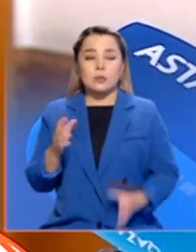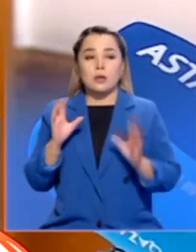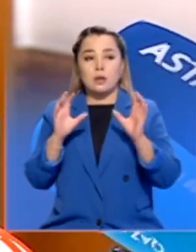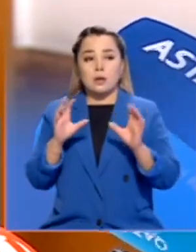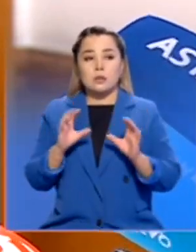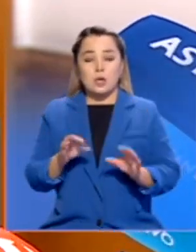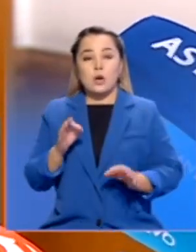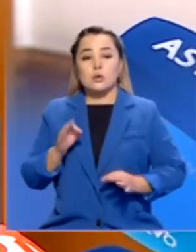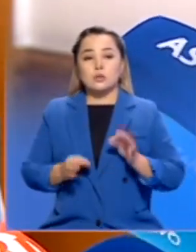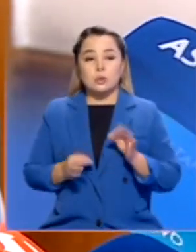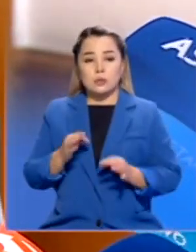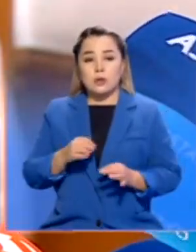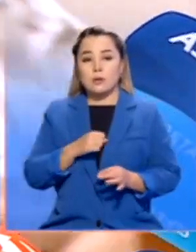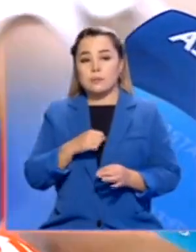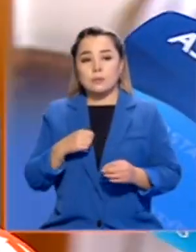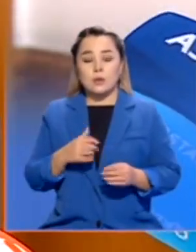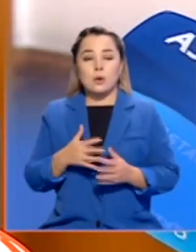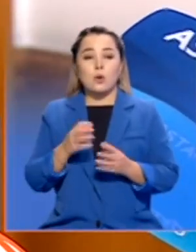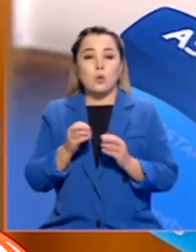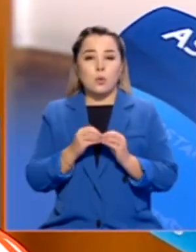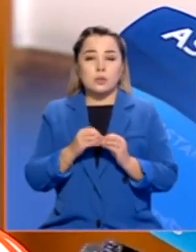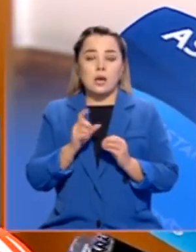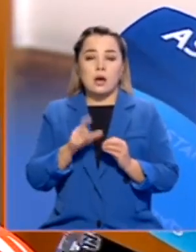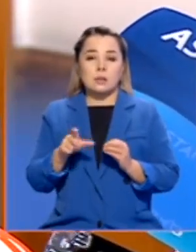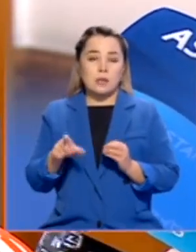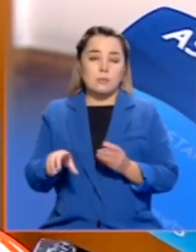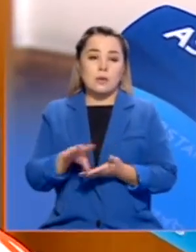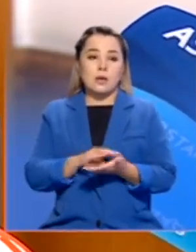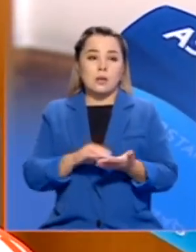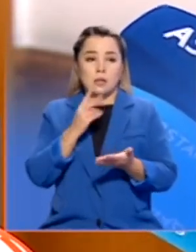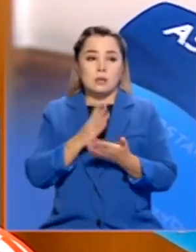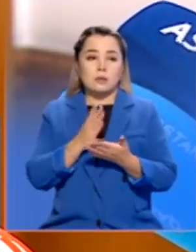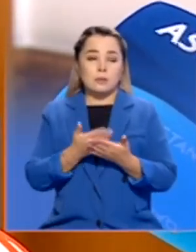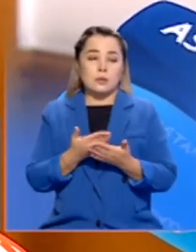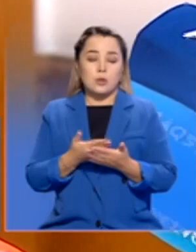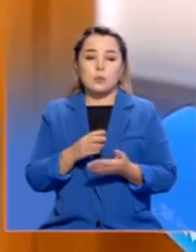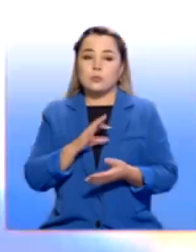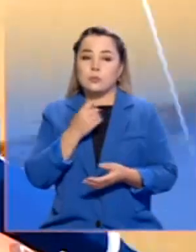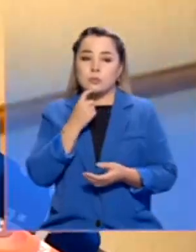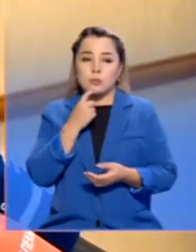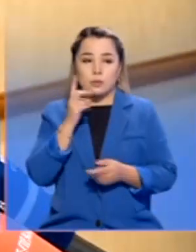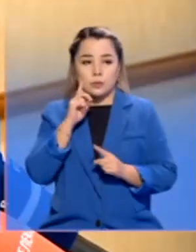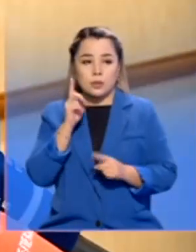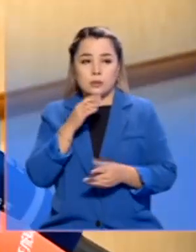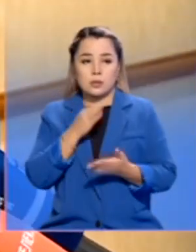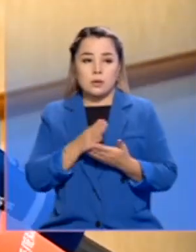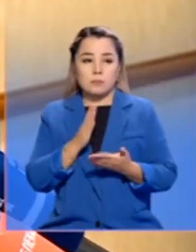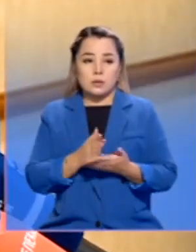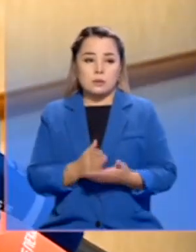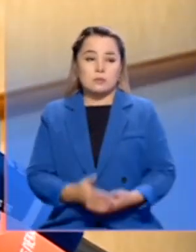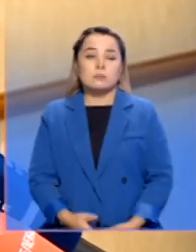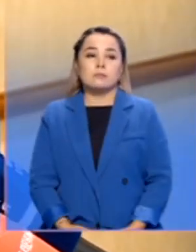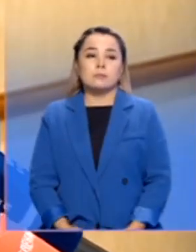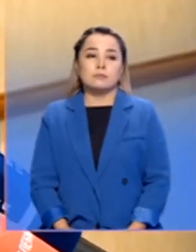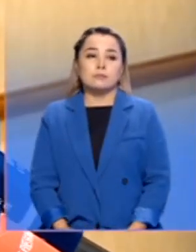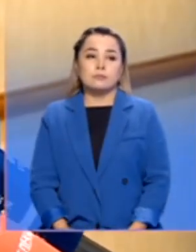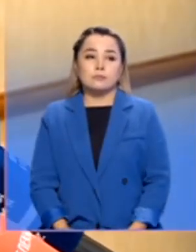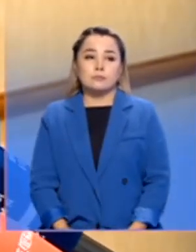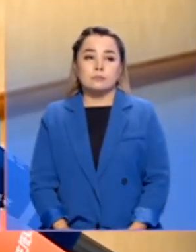конституциялық сотқа ең лайықты деген 10 адамды айта аласыз ба? Мен мысалы үшін қиналамын. Биліктерге келетін